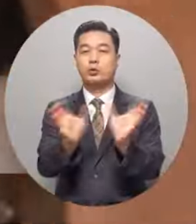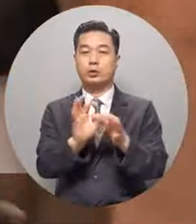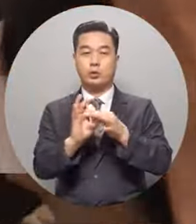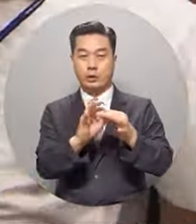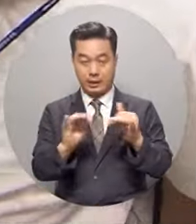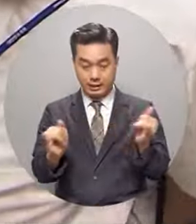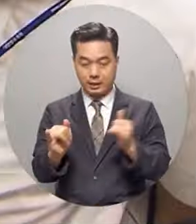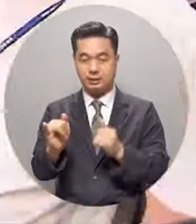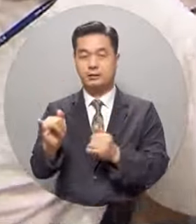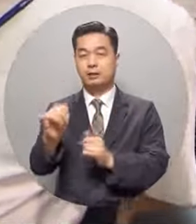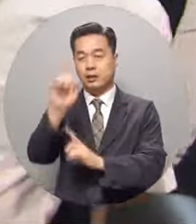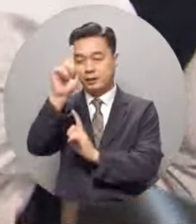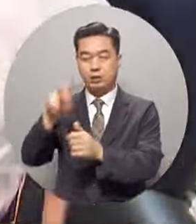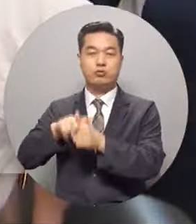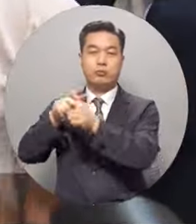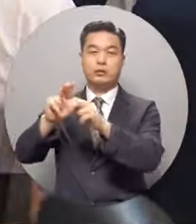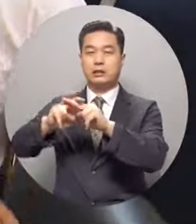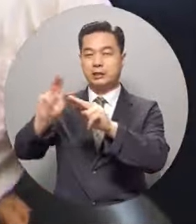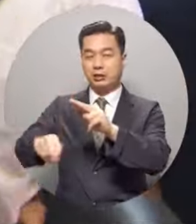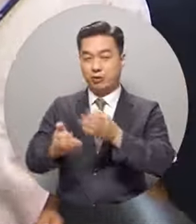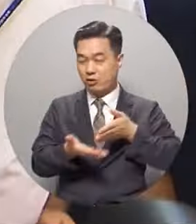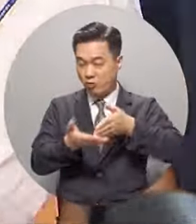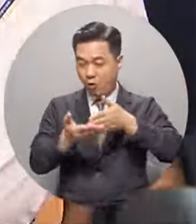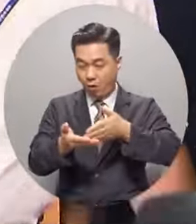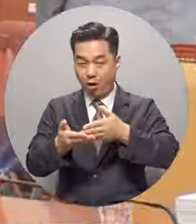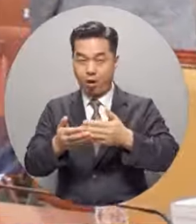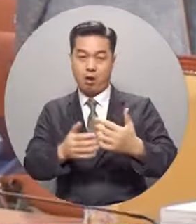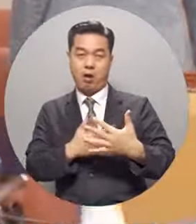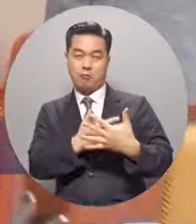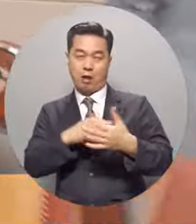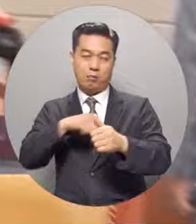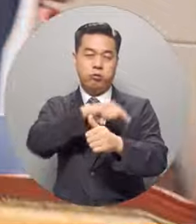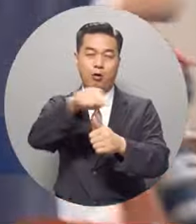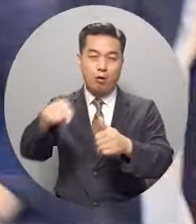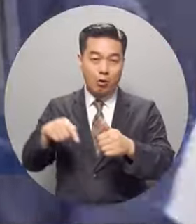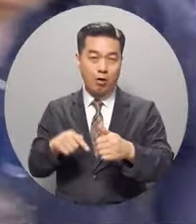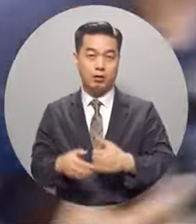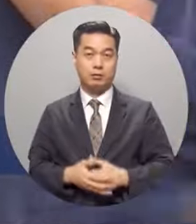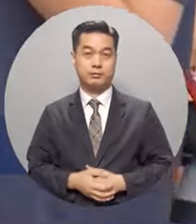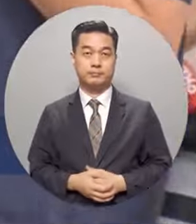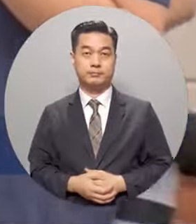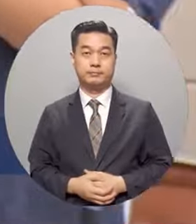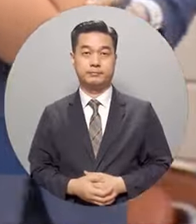이 후보자의 사퇴를 요구하면서 긴장감이 높아졌습니다. 사퇴하라!